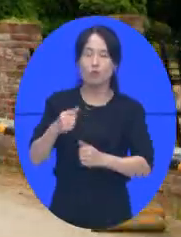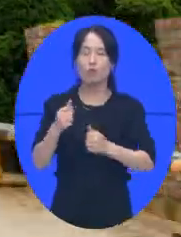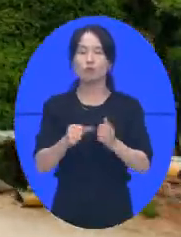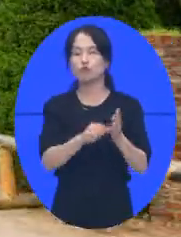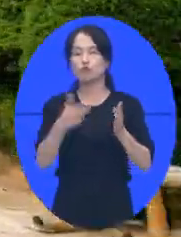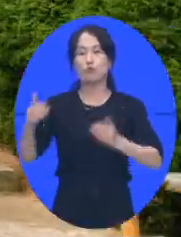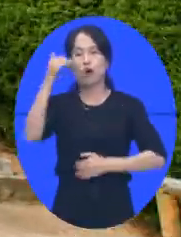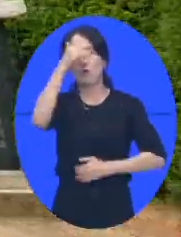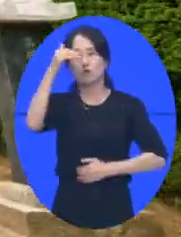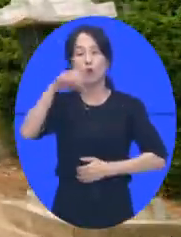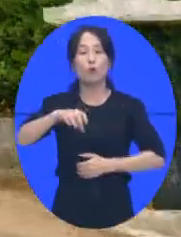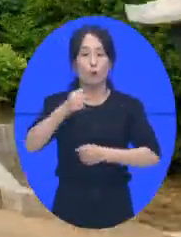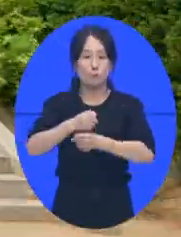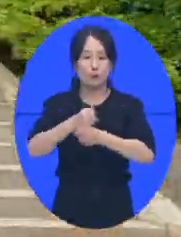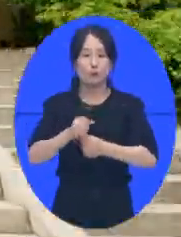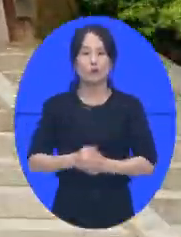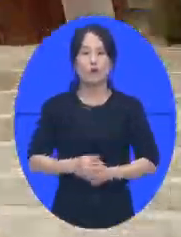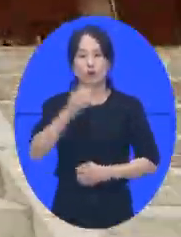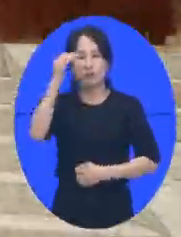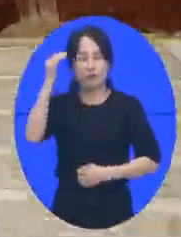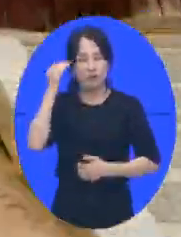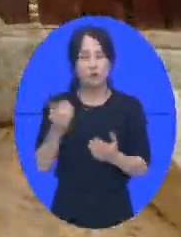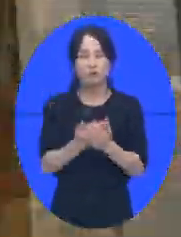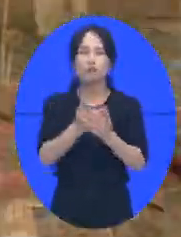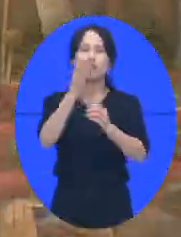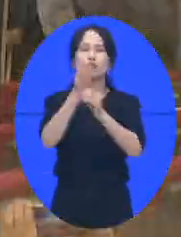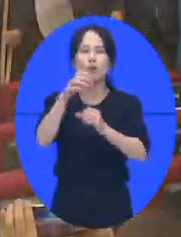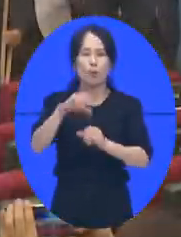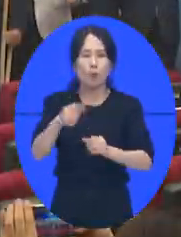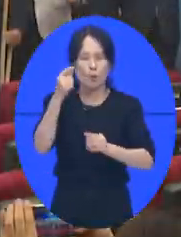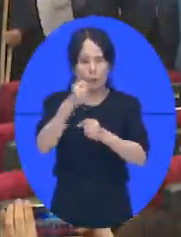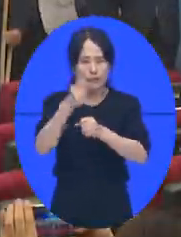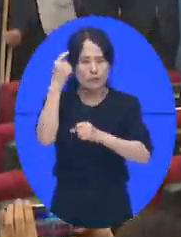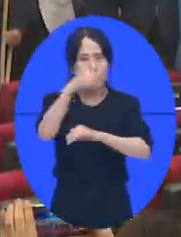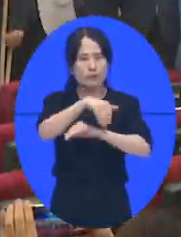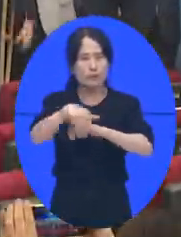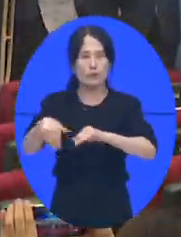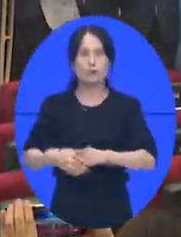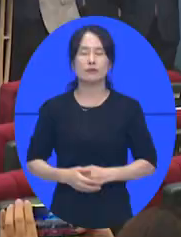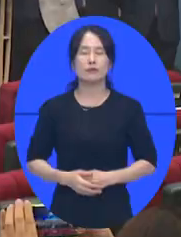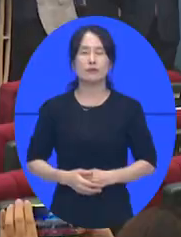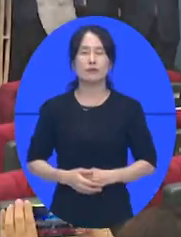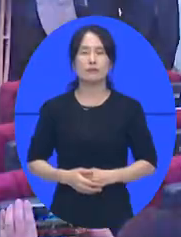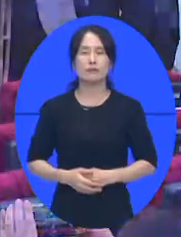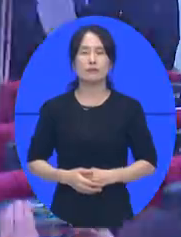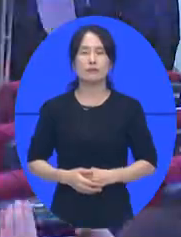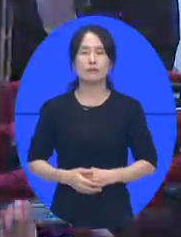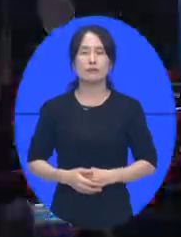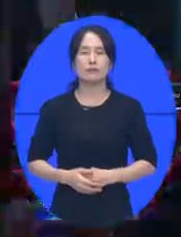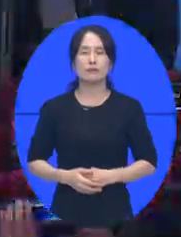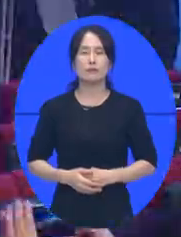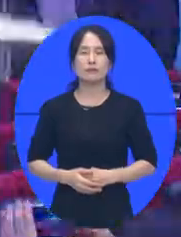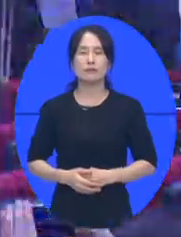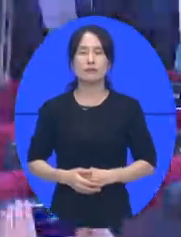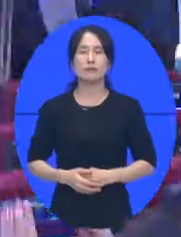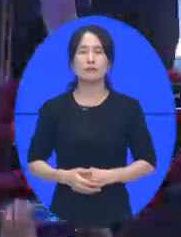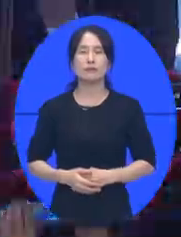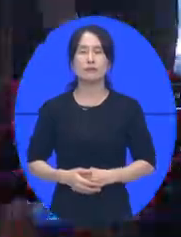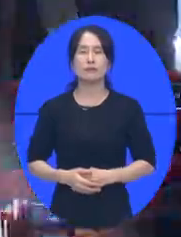조성을 통해 대한민국 성장의 중심으로 만들겠다는 계획입니다. GTV 뉴스 최창순입니다.